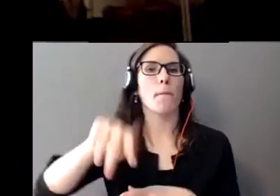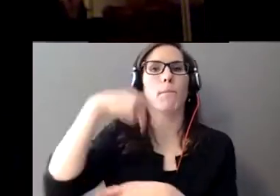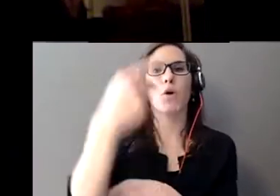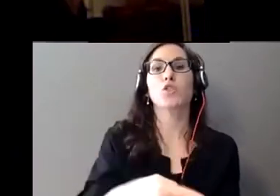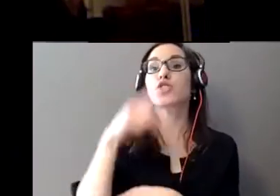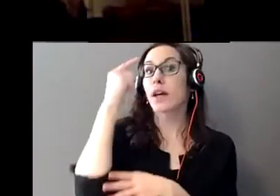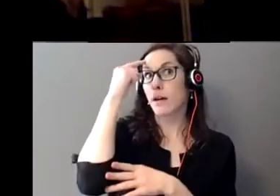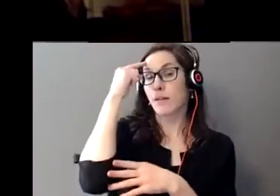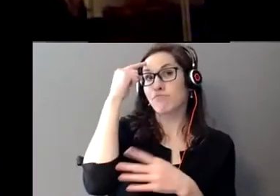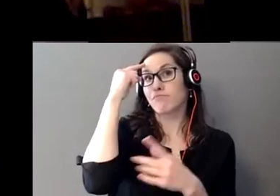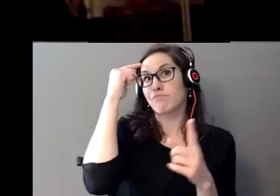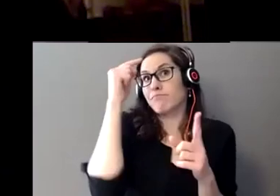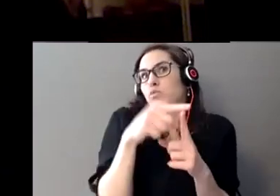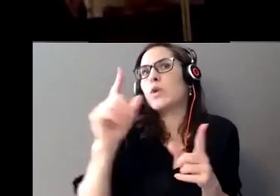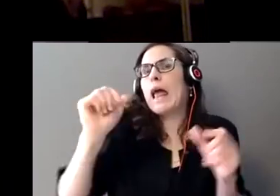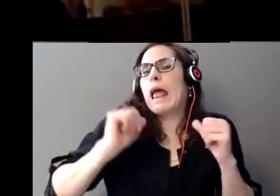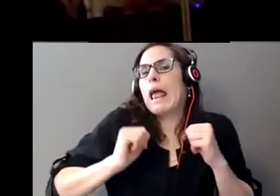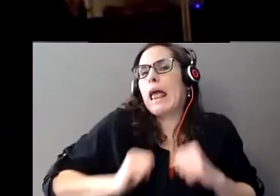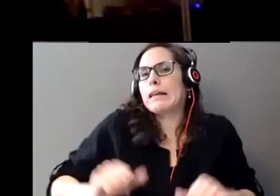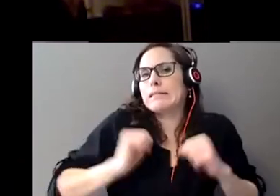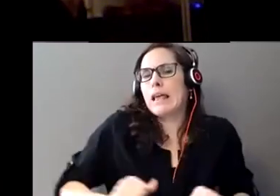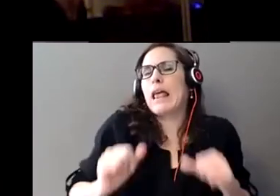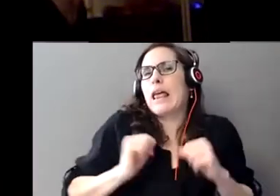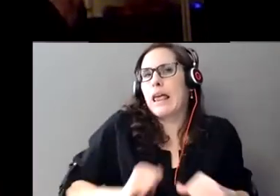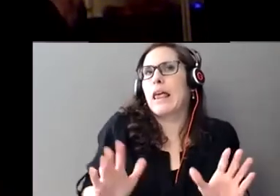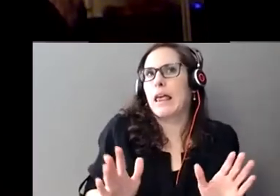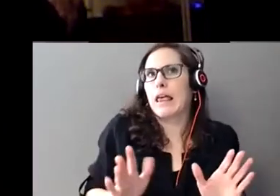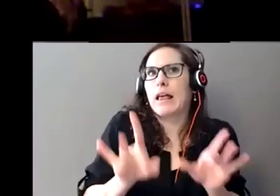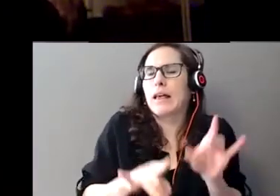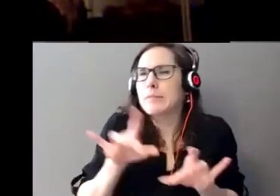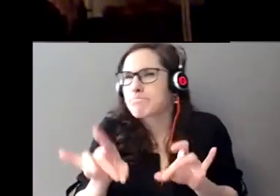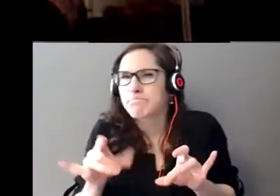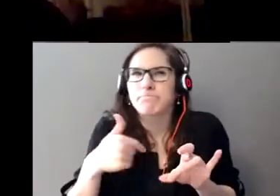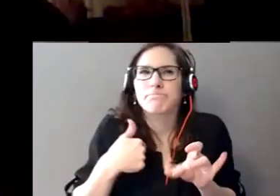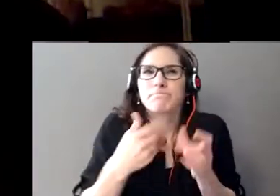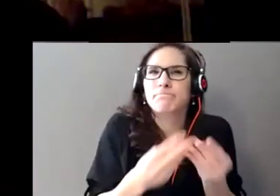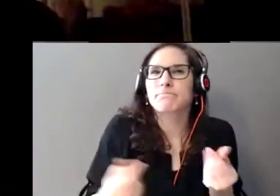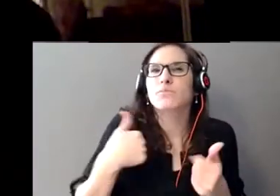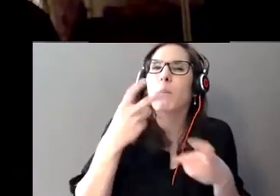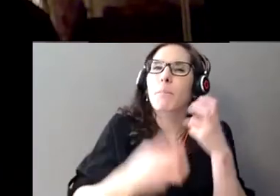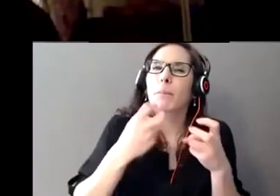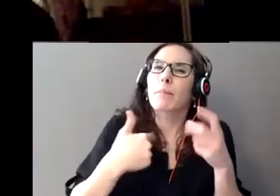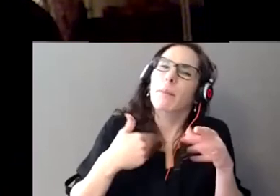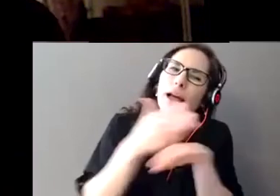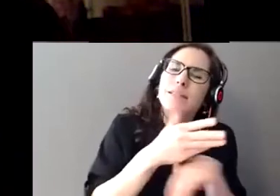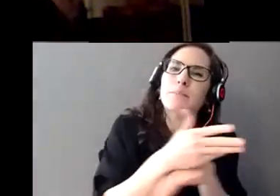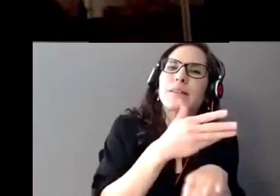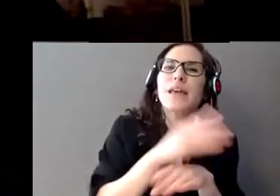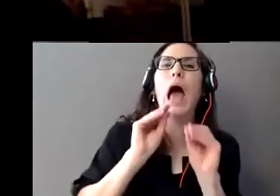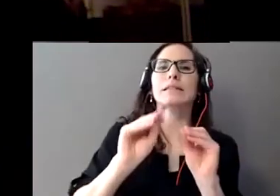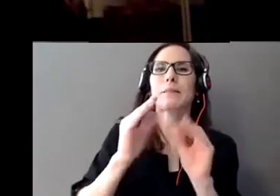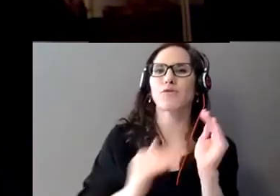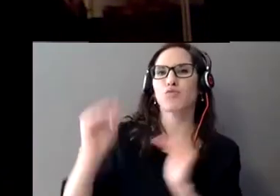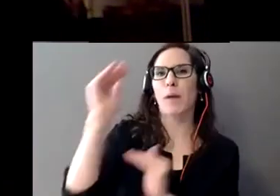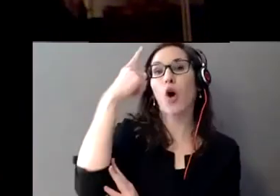répondre, en tout cas, qui vise à répondre aux problématiques d'accessibilité de l'enseignement supérieur pour les étudiants sourds, et